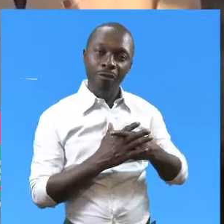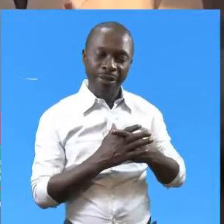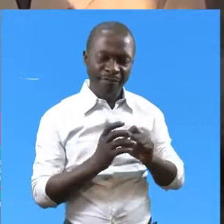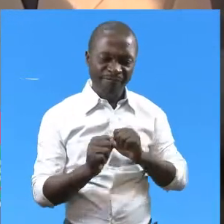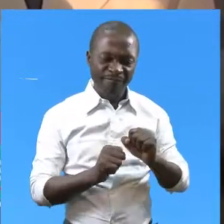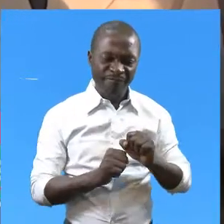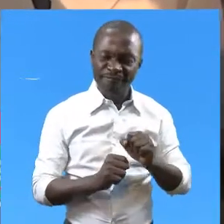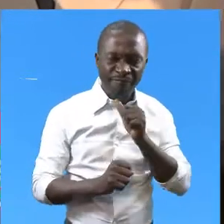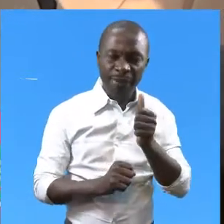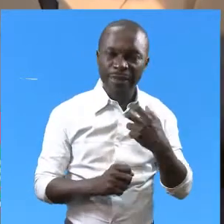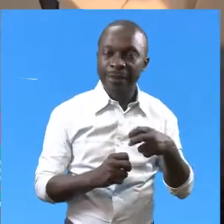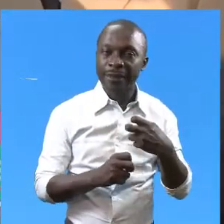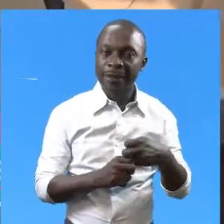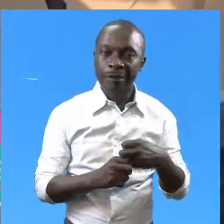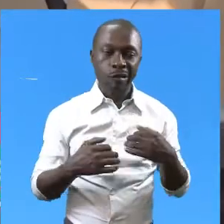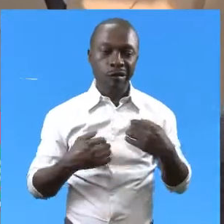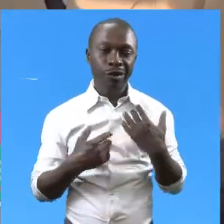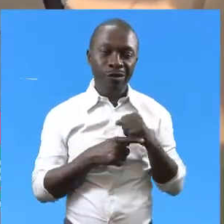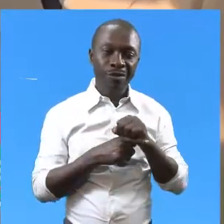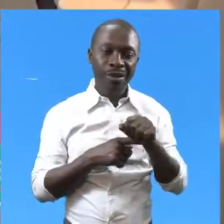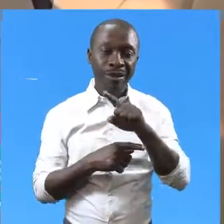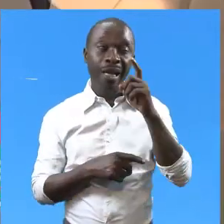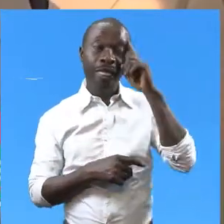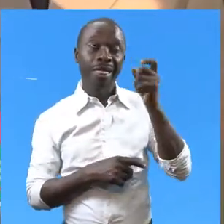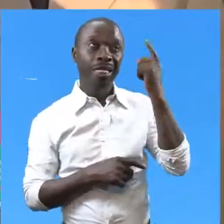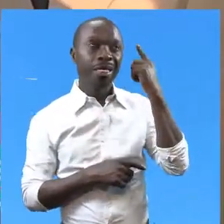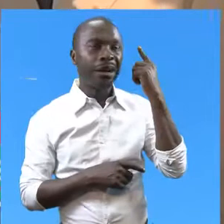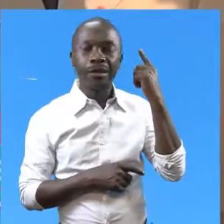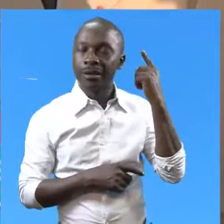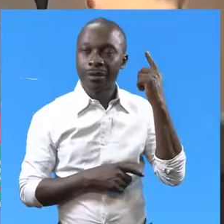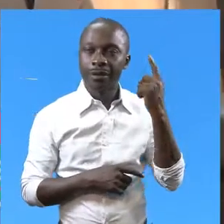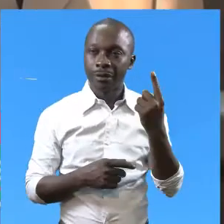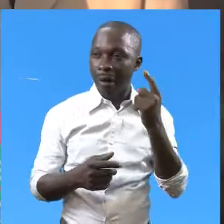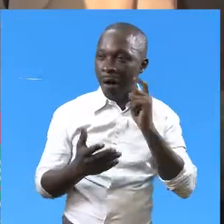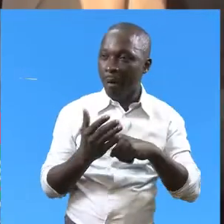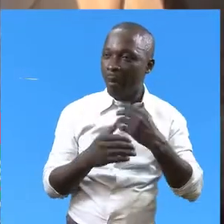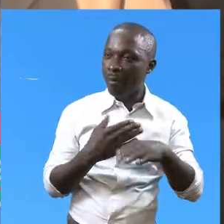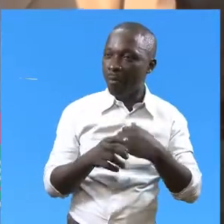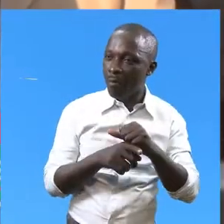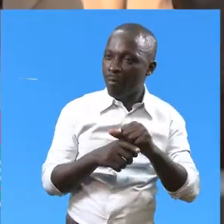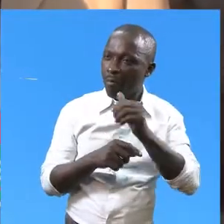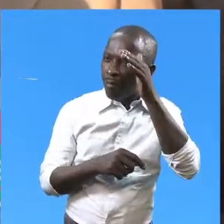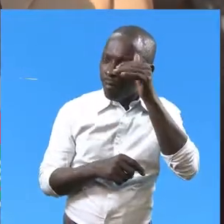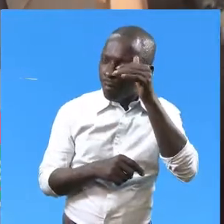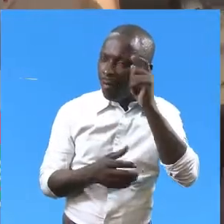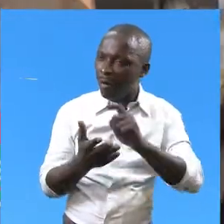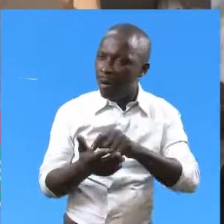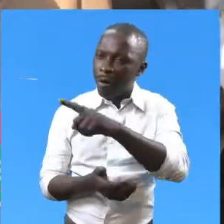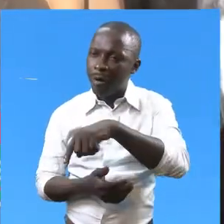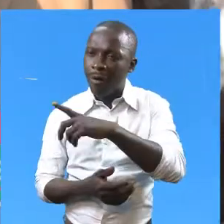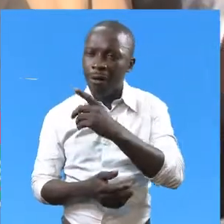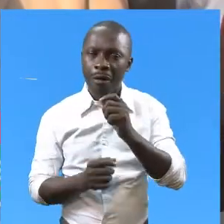que les jeunes dans leur ensemble sont enthousiastes. Et